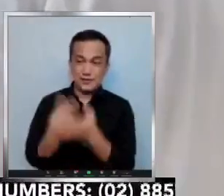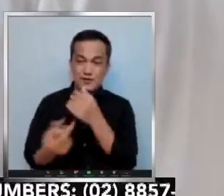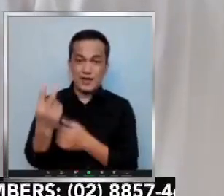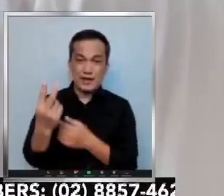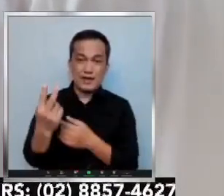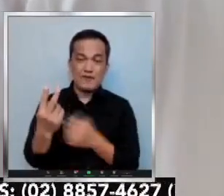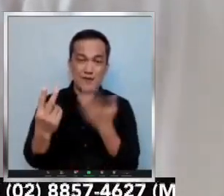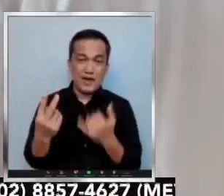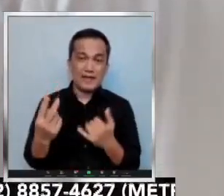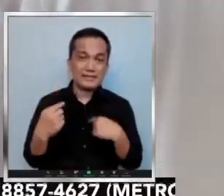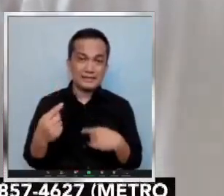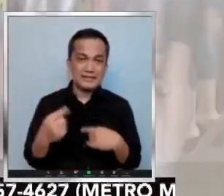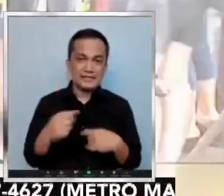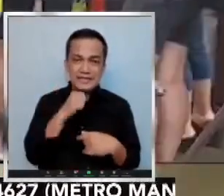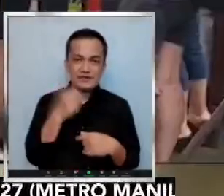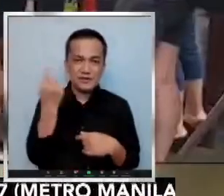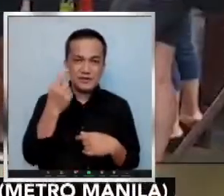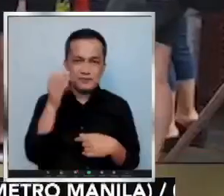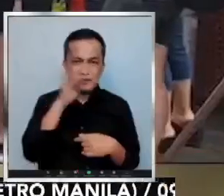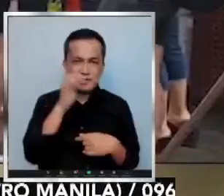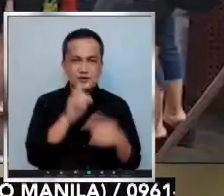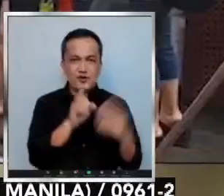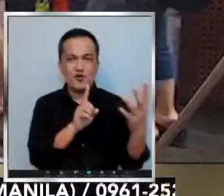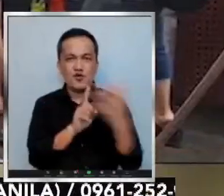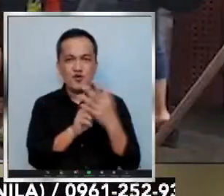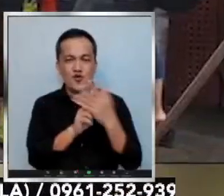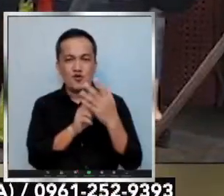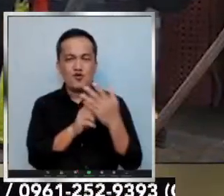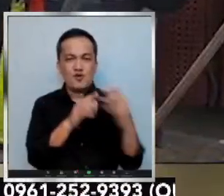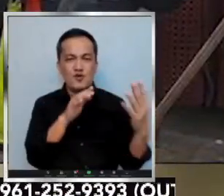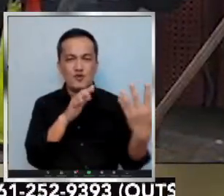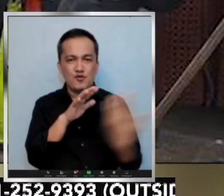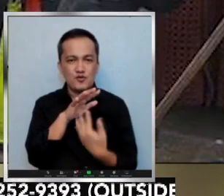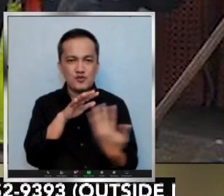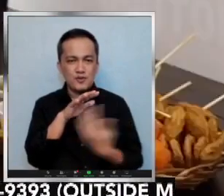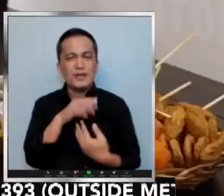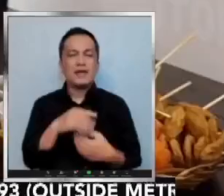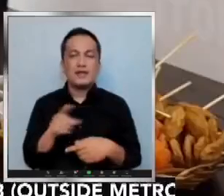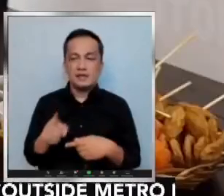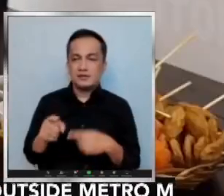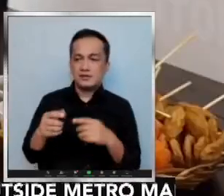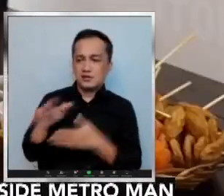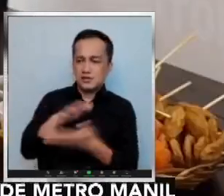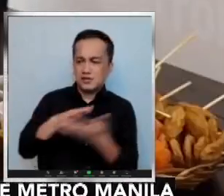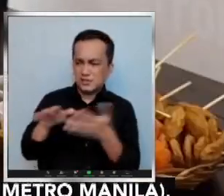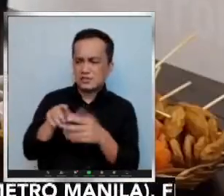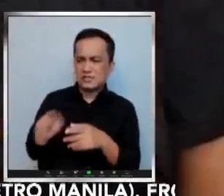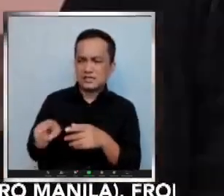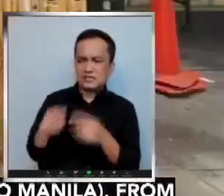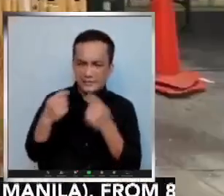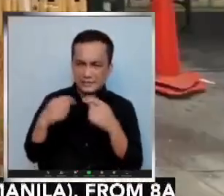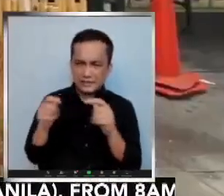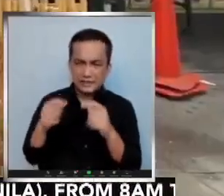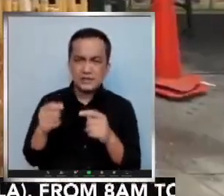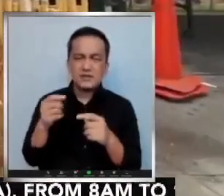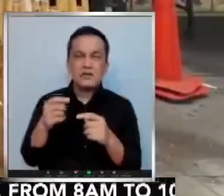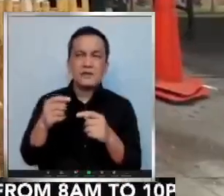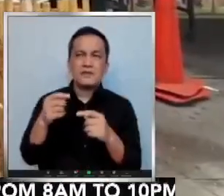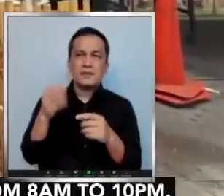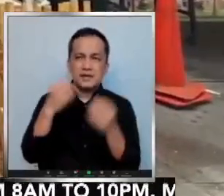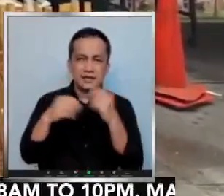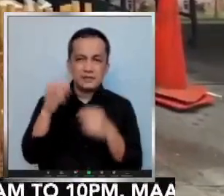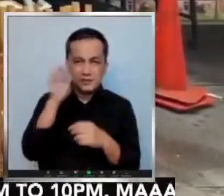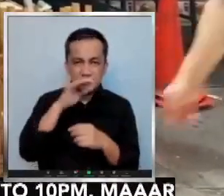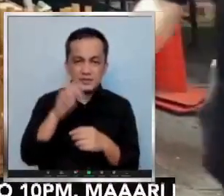mga Pinoy ang kanilang parokyano. Halo-halo na po kasi lahat eh, kasi gusto nila itry yung mga pagkain ng Pilipino. Pangarap daw